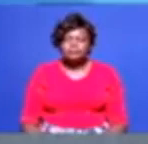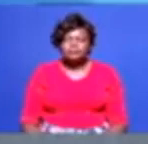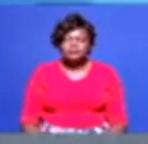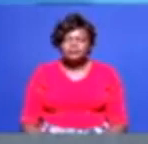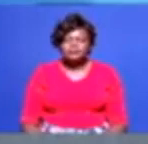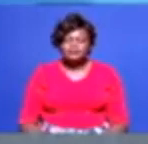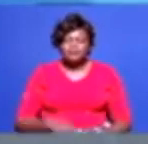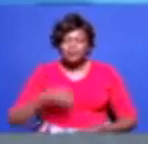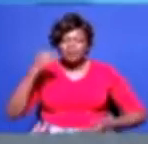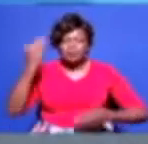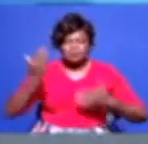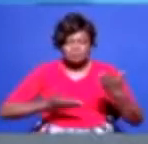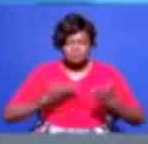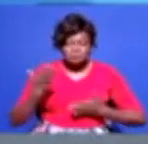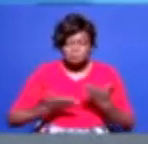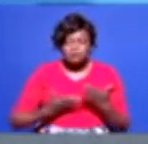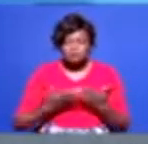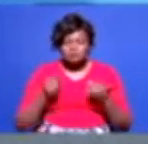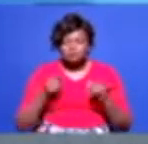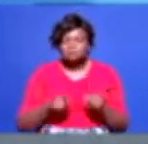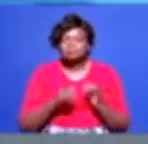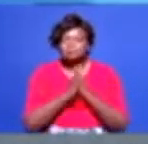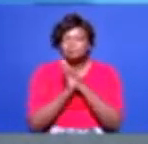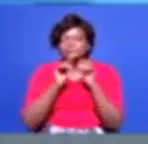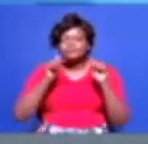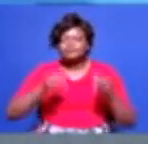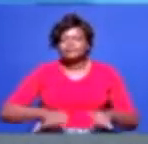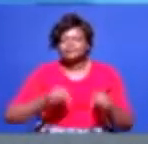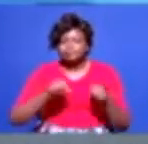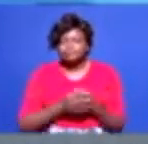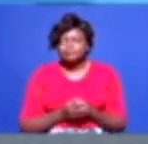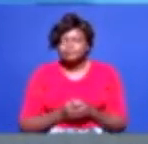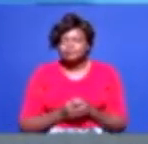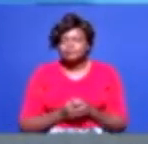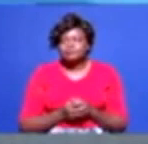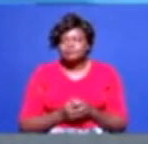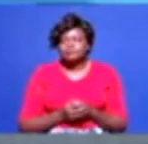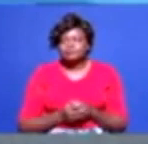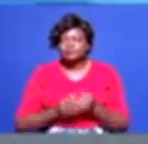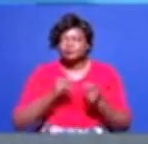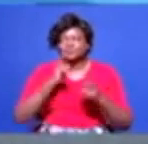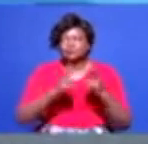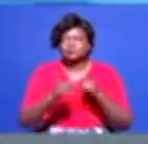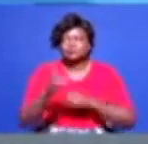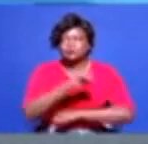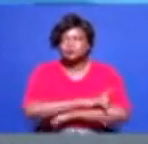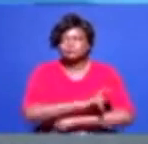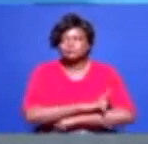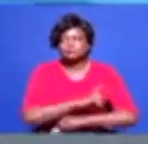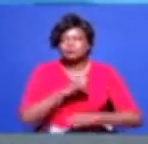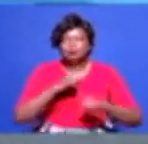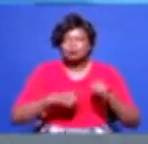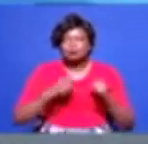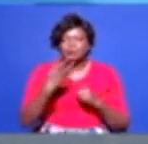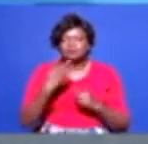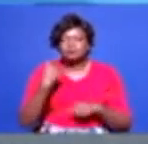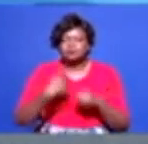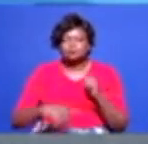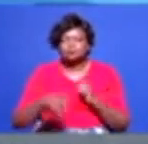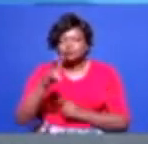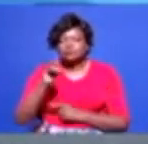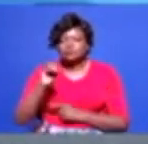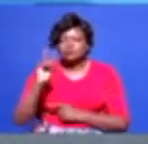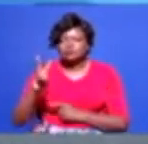Karibu sana katika taarifa zetu siku ya leo, ikiwa ni siku ya 22 ya mwezi wa 4 mwaka